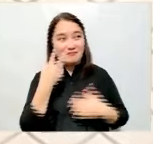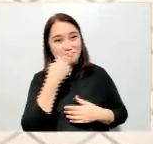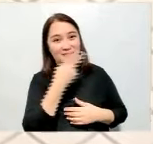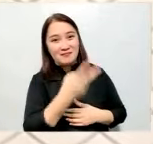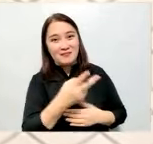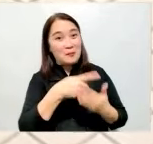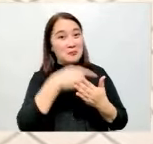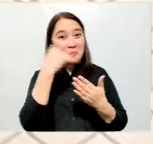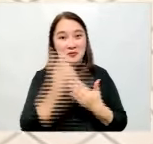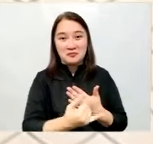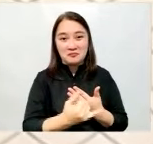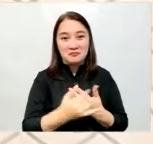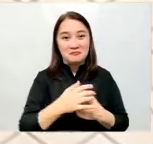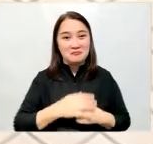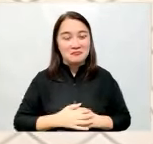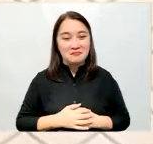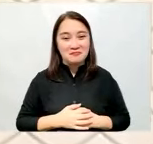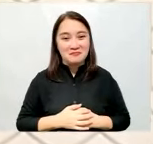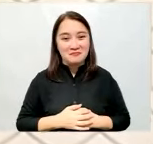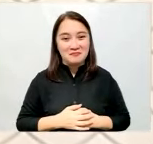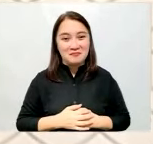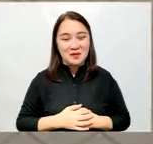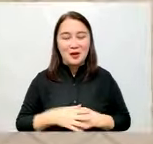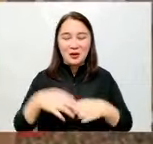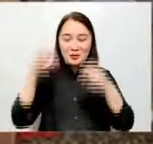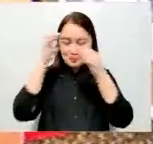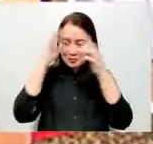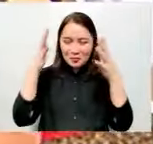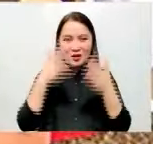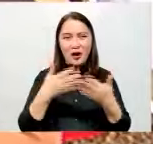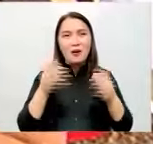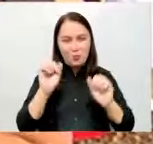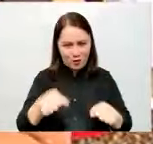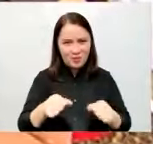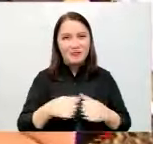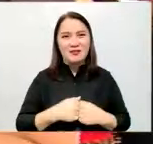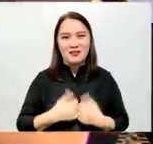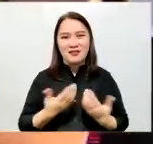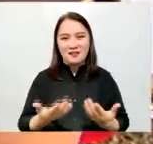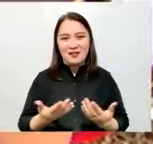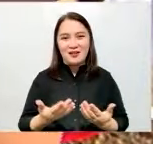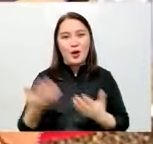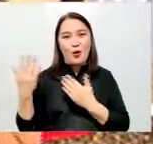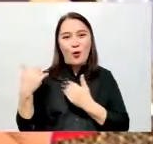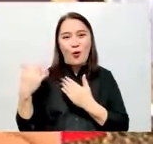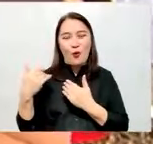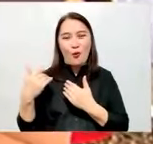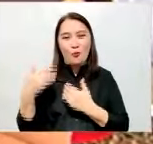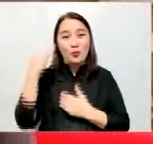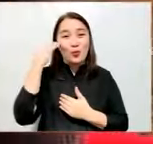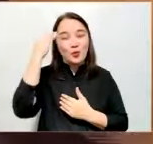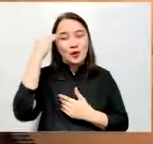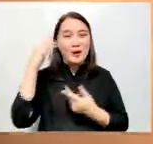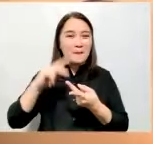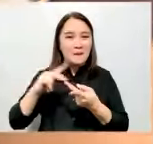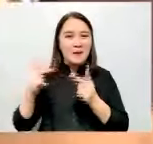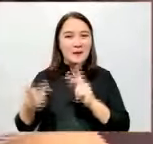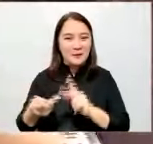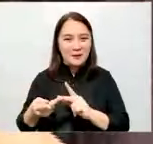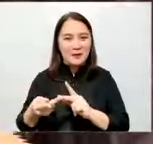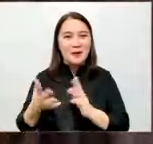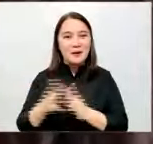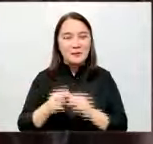this unlocks possibilities in their minds. Umaasa naman ang Korean partners ng Meralco at MIESCOR na mapalawak